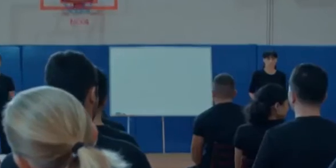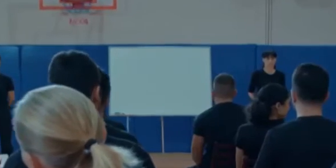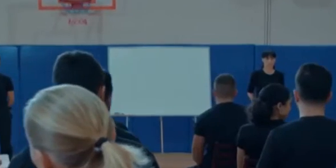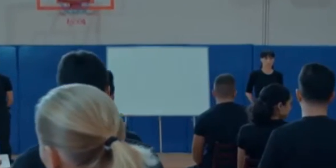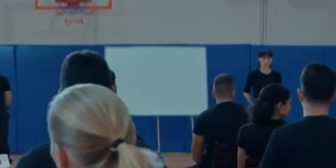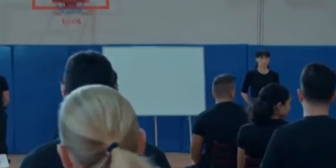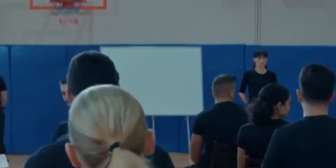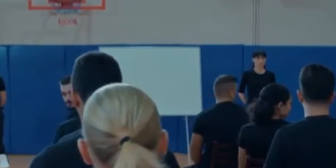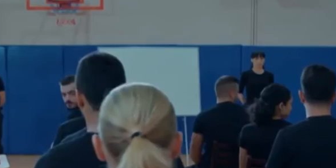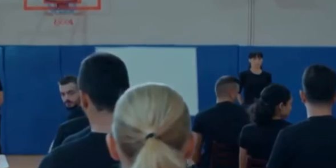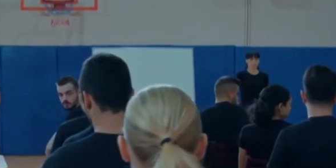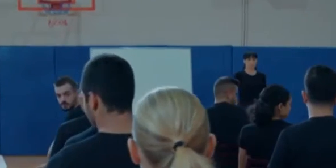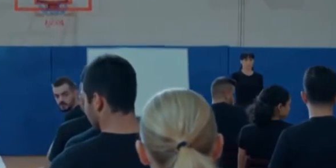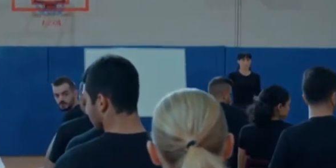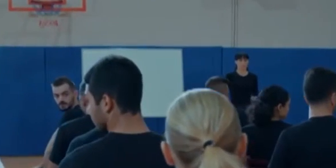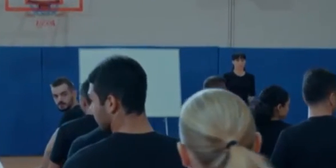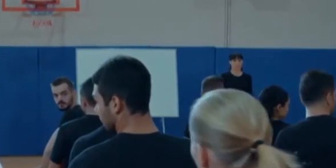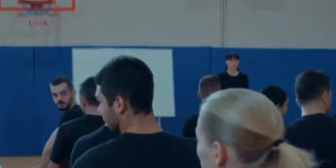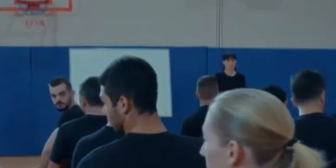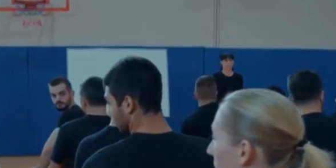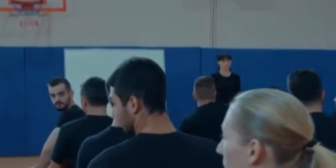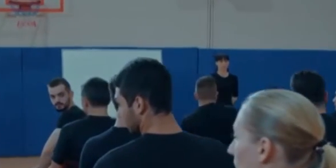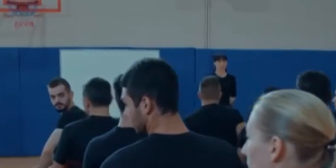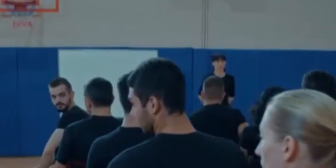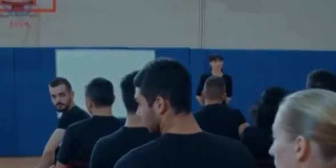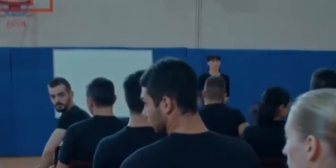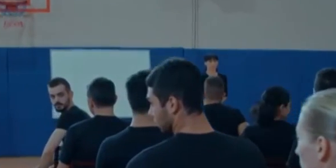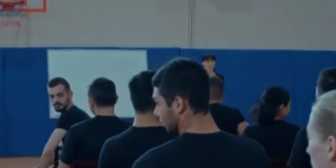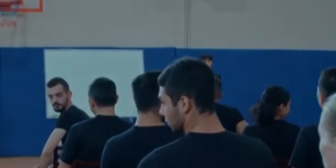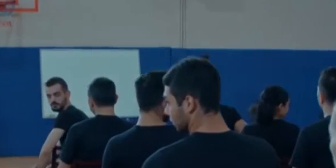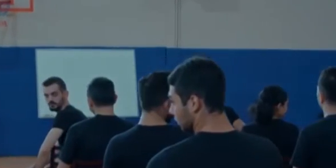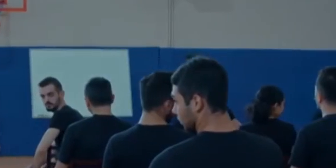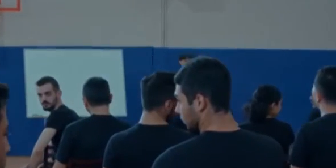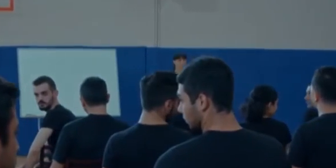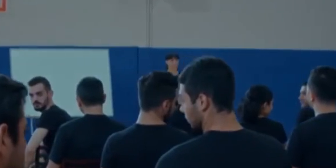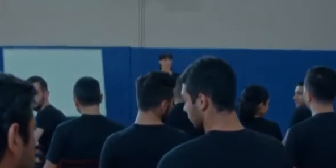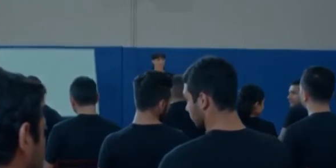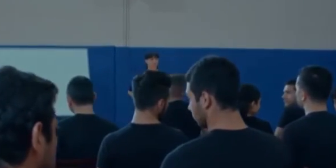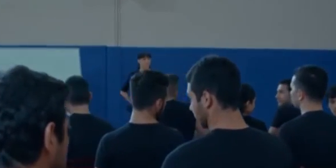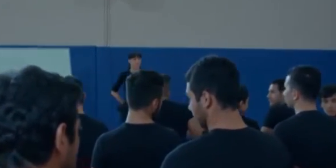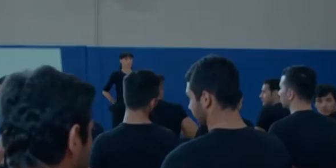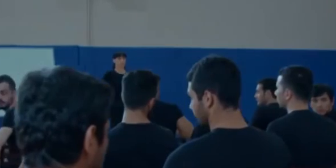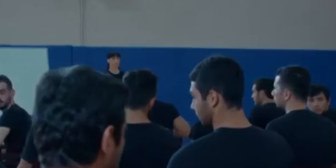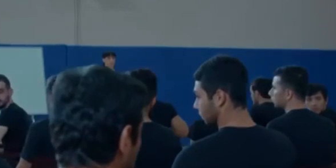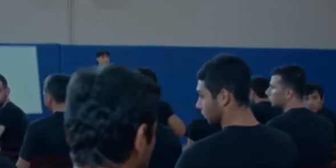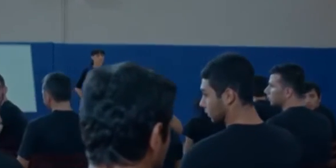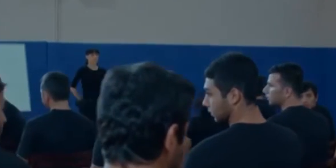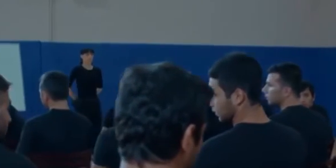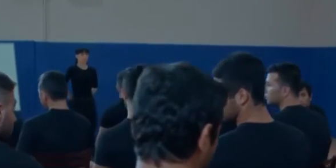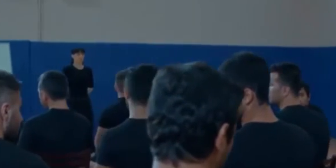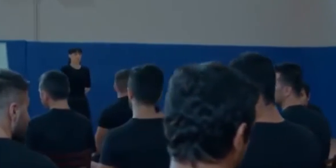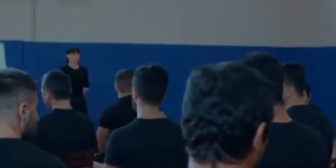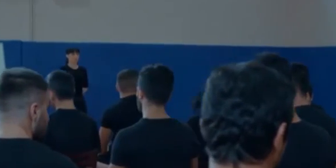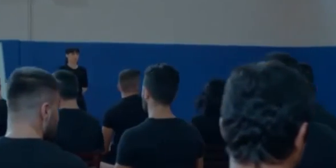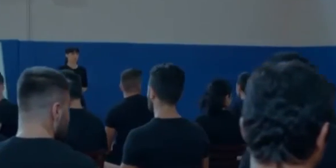ışığı vuruyor. Spor salonu dersliğe çevrilmiş. Eğitimdeki siyahlı gençler sıralarda. Şu an disiplinlik bir durum olmadığından